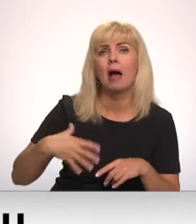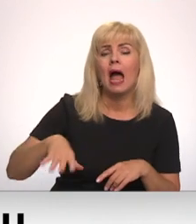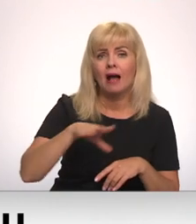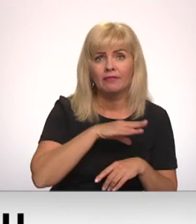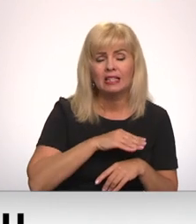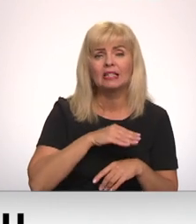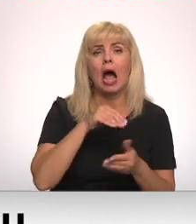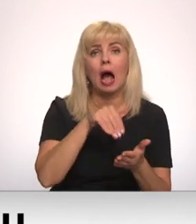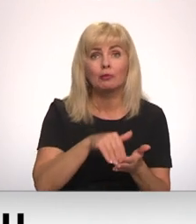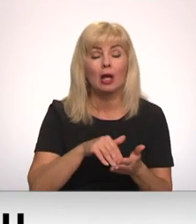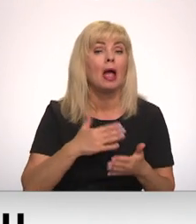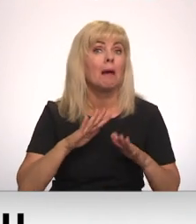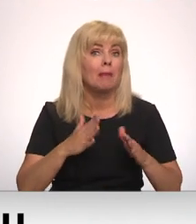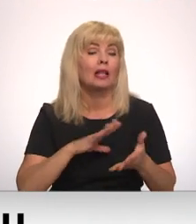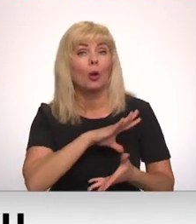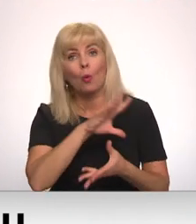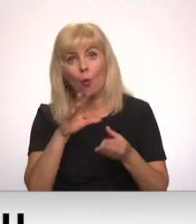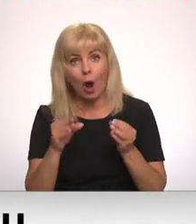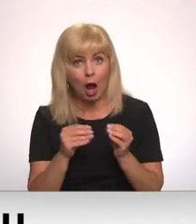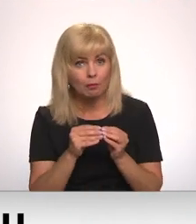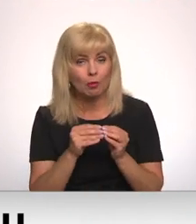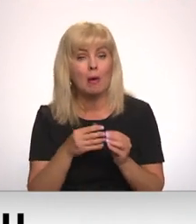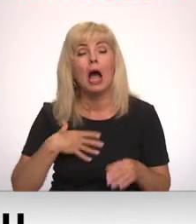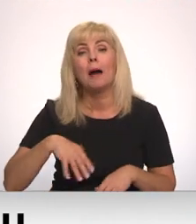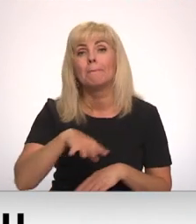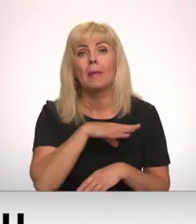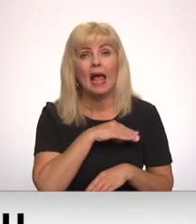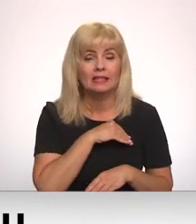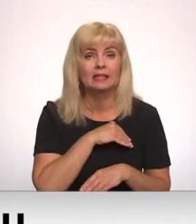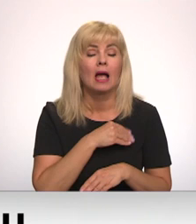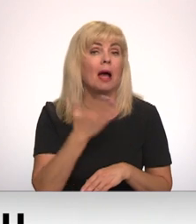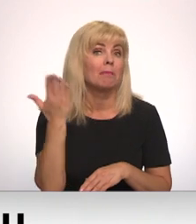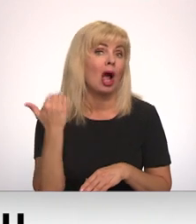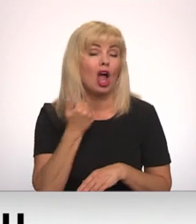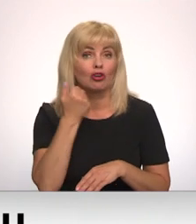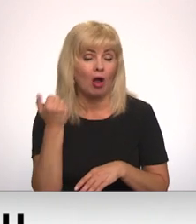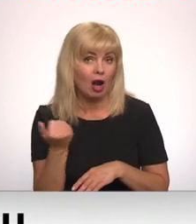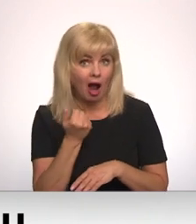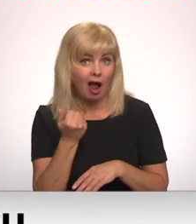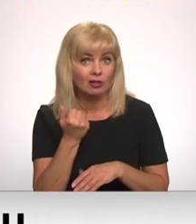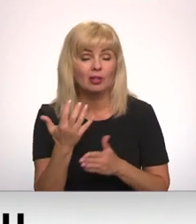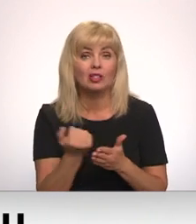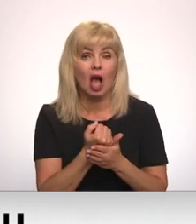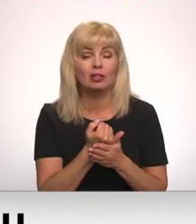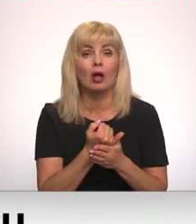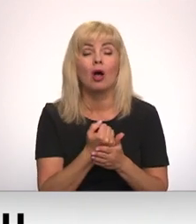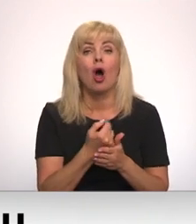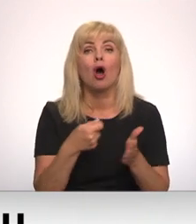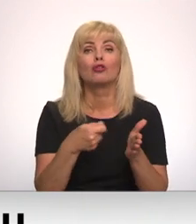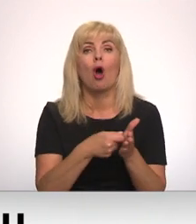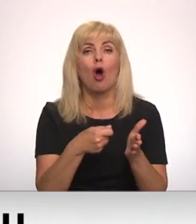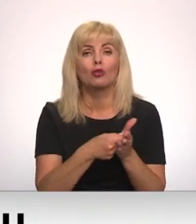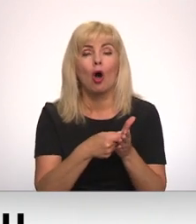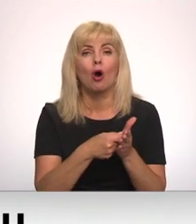visi apstājās, bet kopumā mēs pagājušajā gadā sasniedzām savu donoru skaita